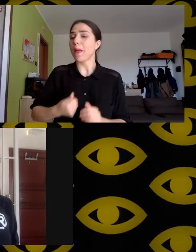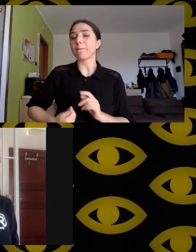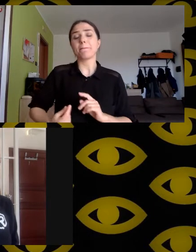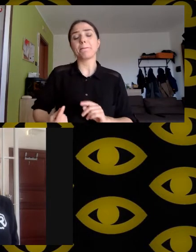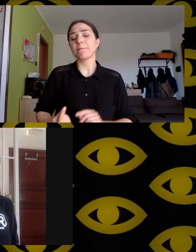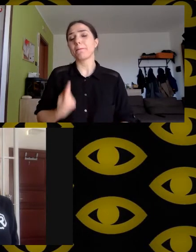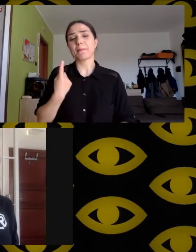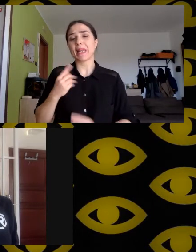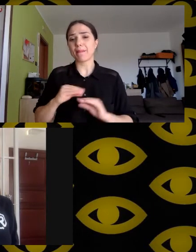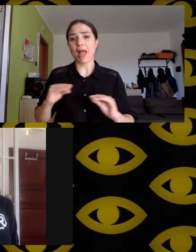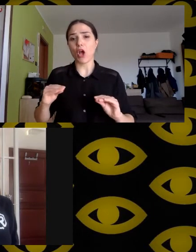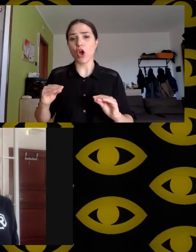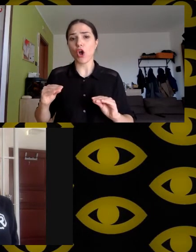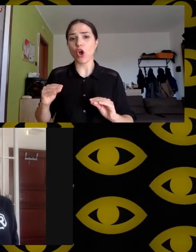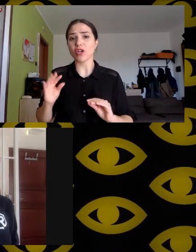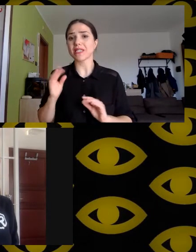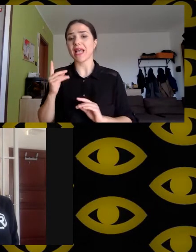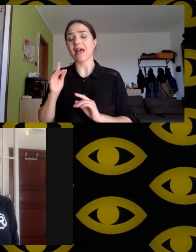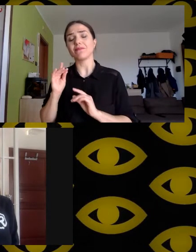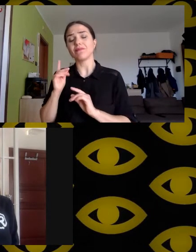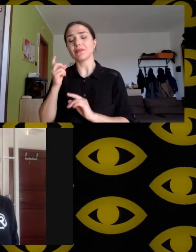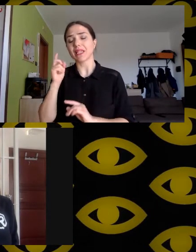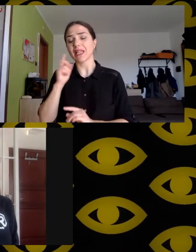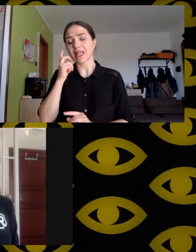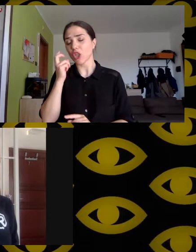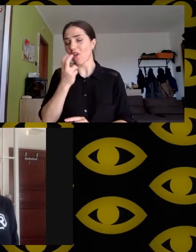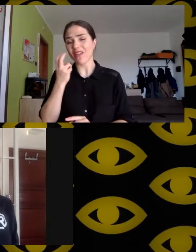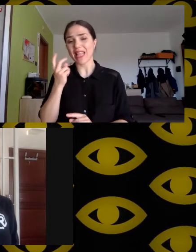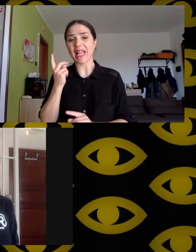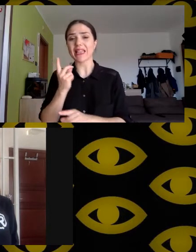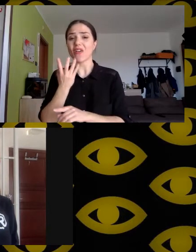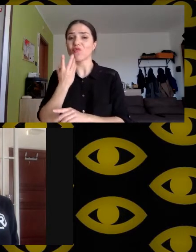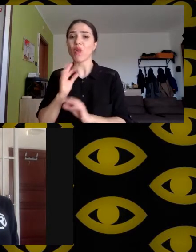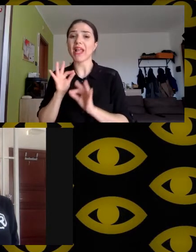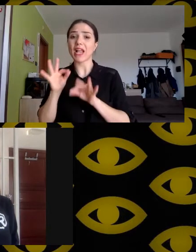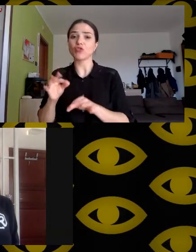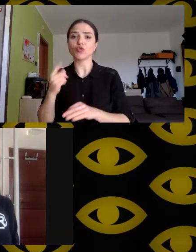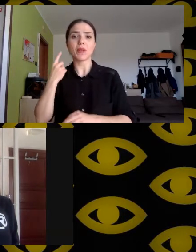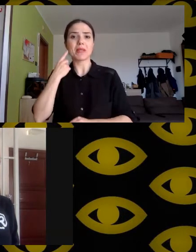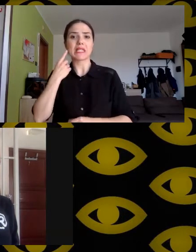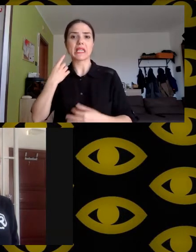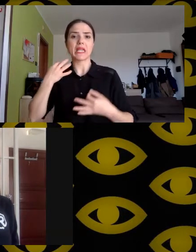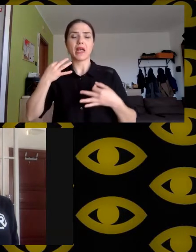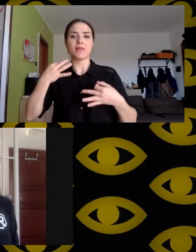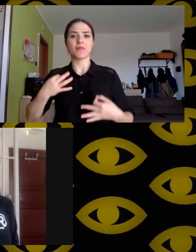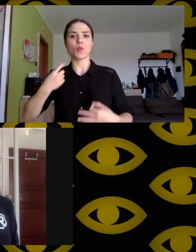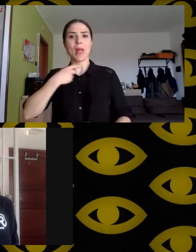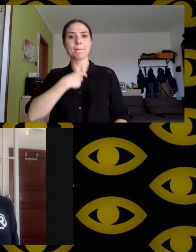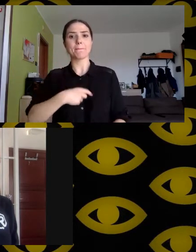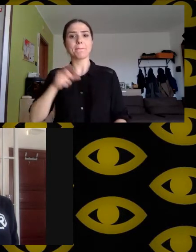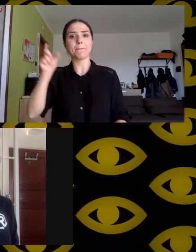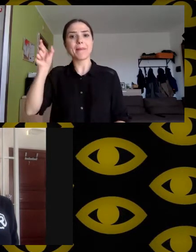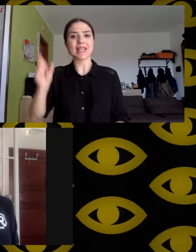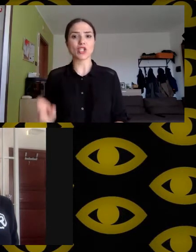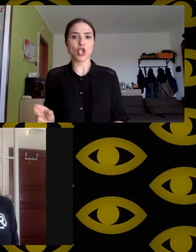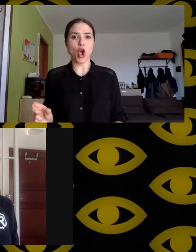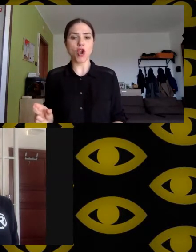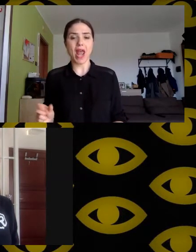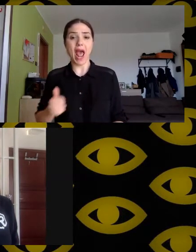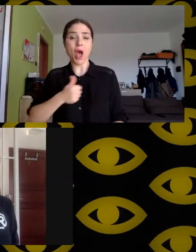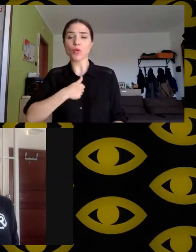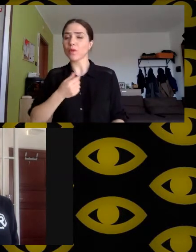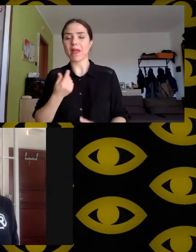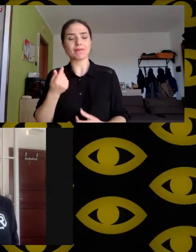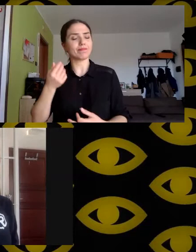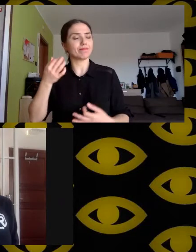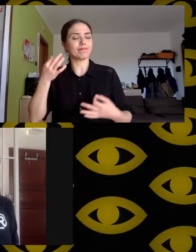vedente dovrebbe raggiungere per potersi sentire di essere una persona. L'indipendenza e l'autonomia sono fondamentali, però